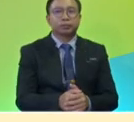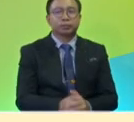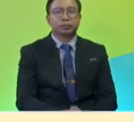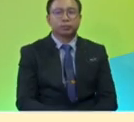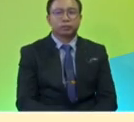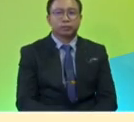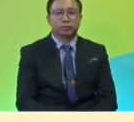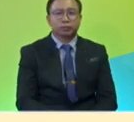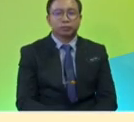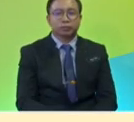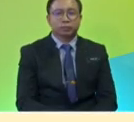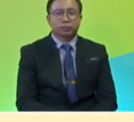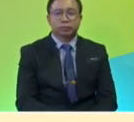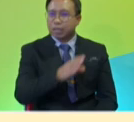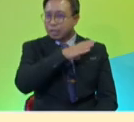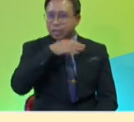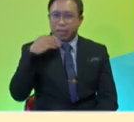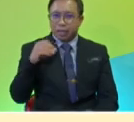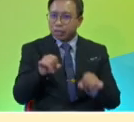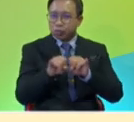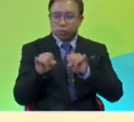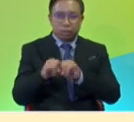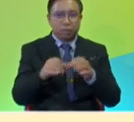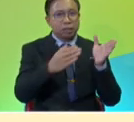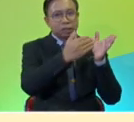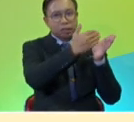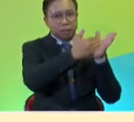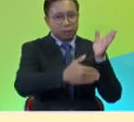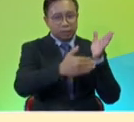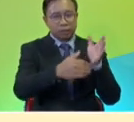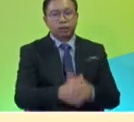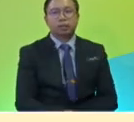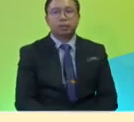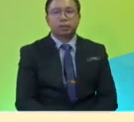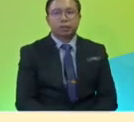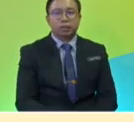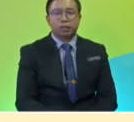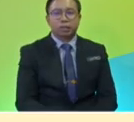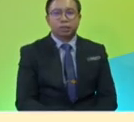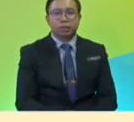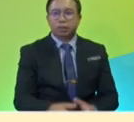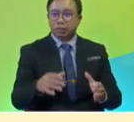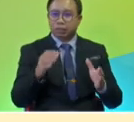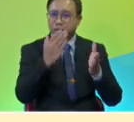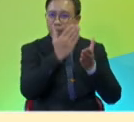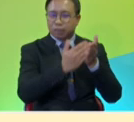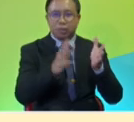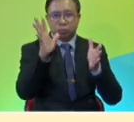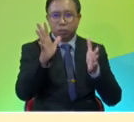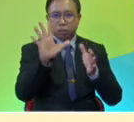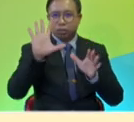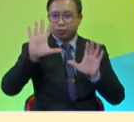tepi Oke dan juga di bahagian Tengah so bila di tepi kita tutup jari kan so bila tengah kita buka jari